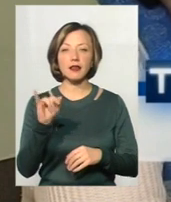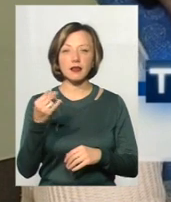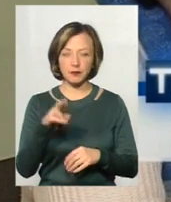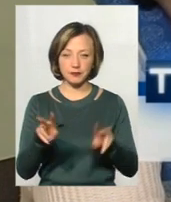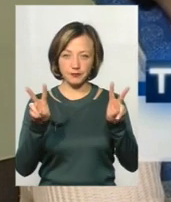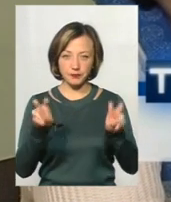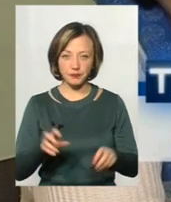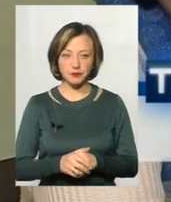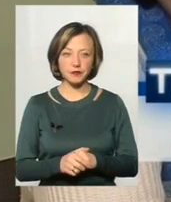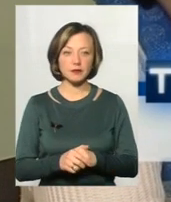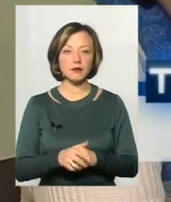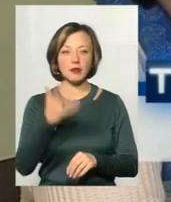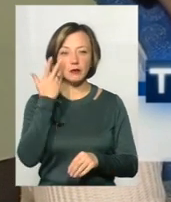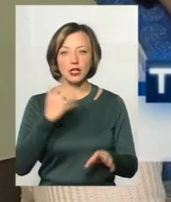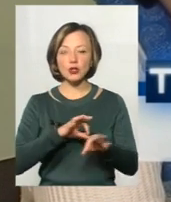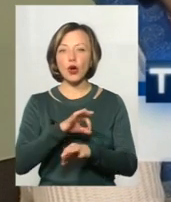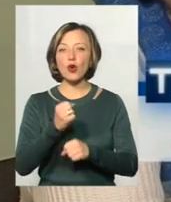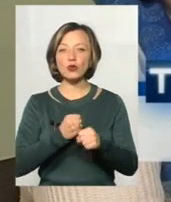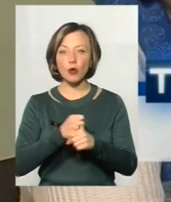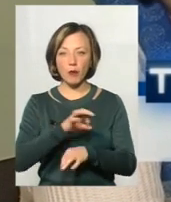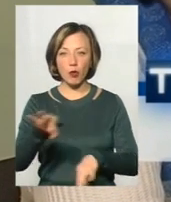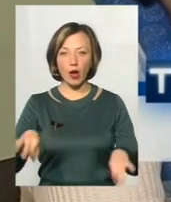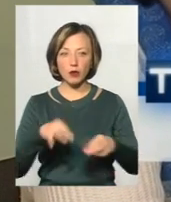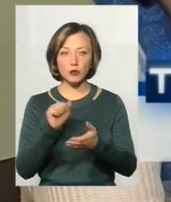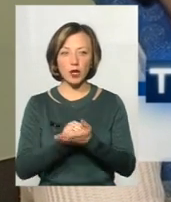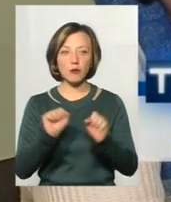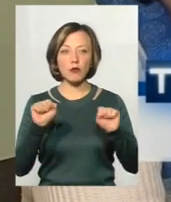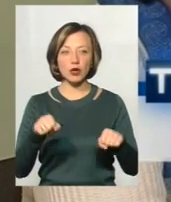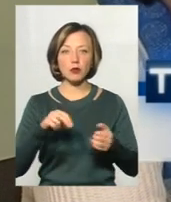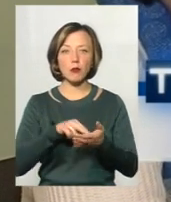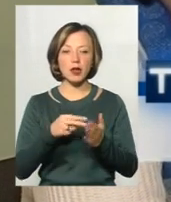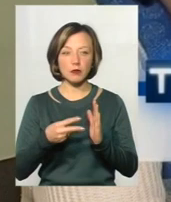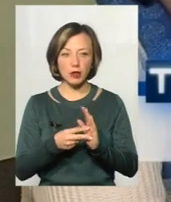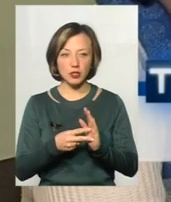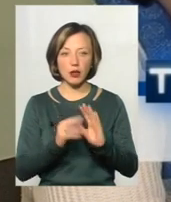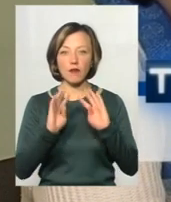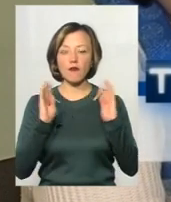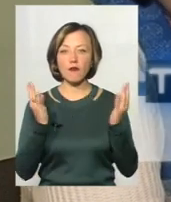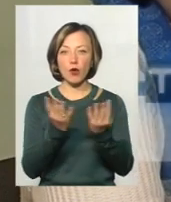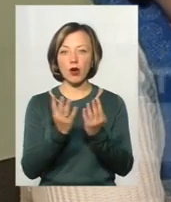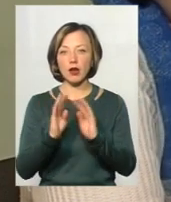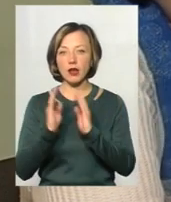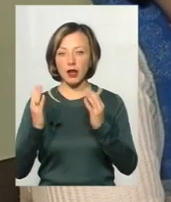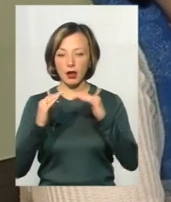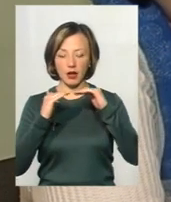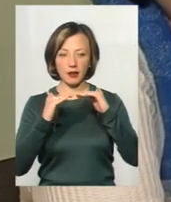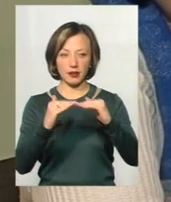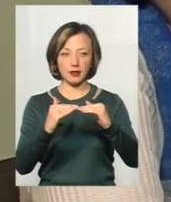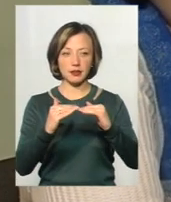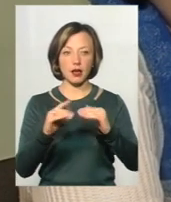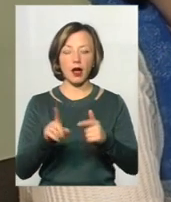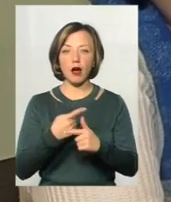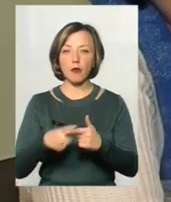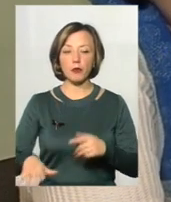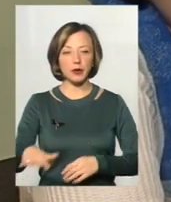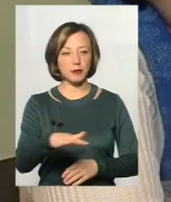проектно-кошторисної документації ми можемо, скажімо так, передбачити вольєри, криті або